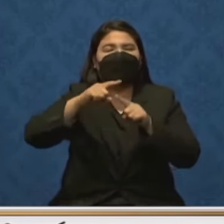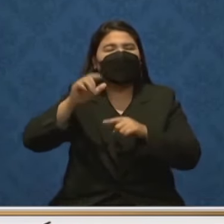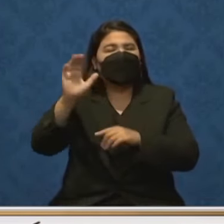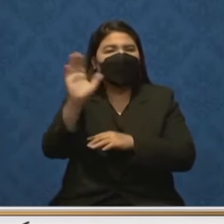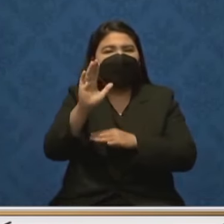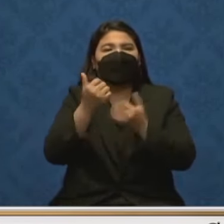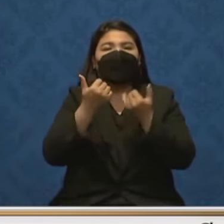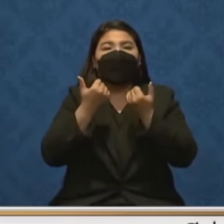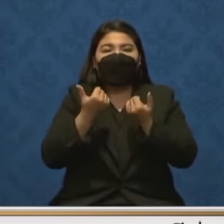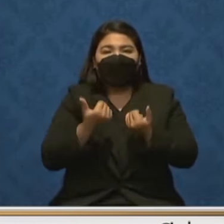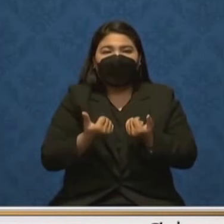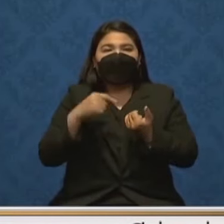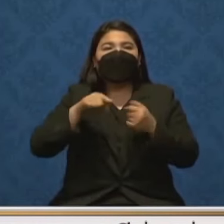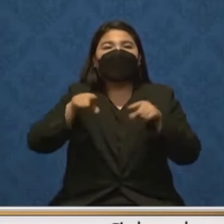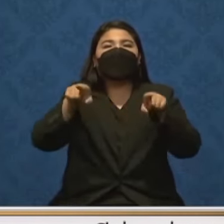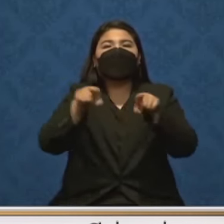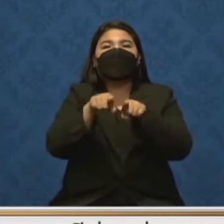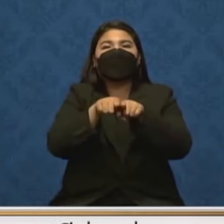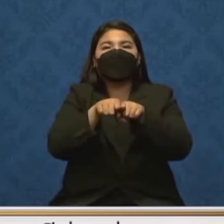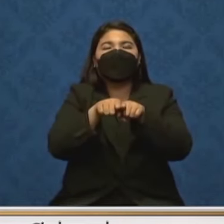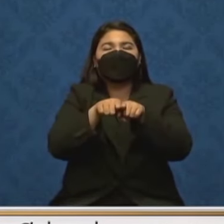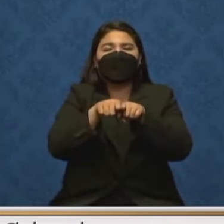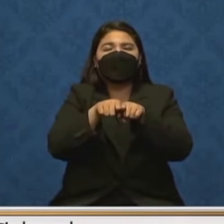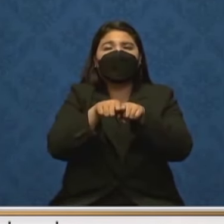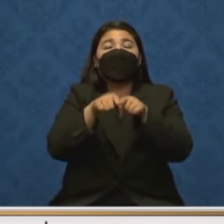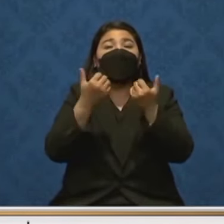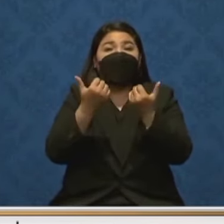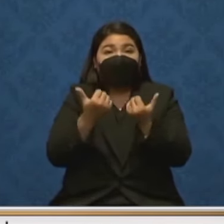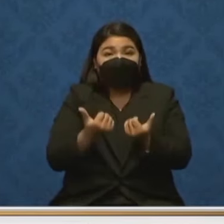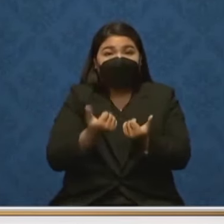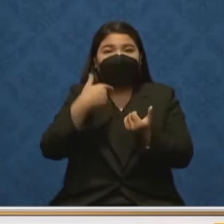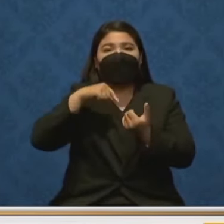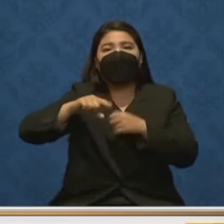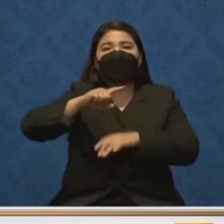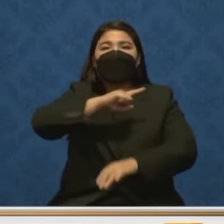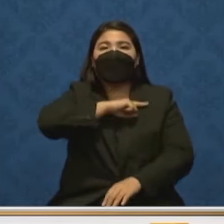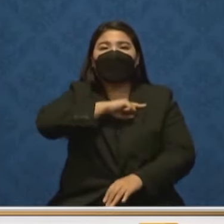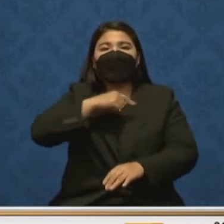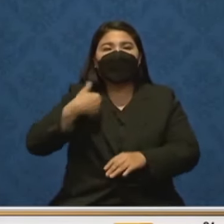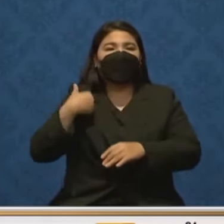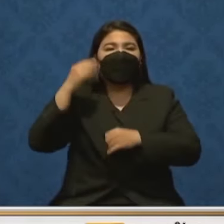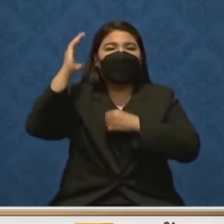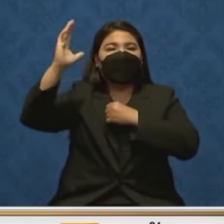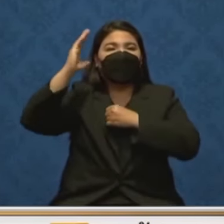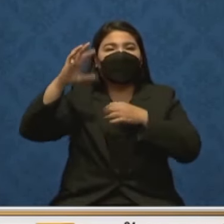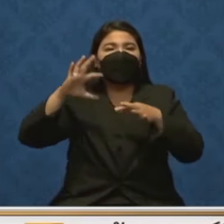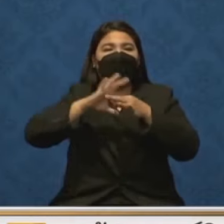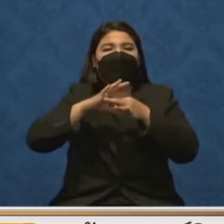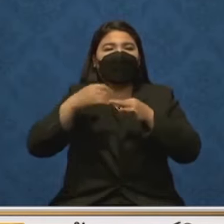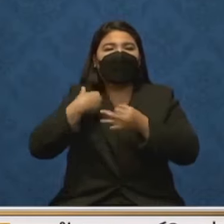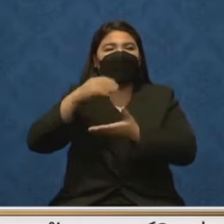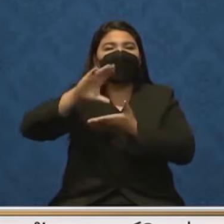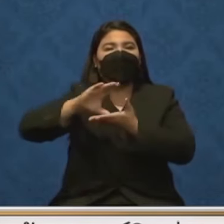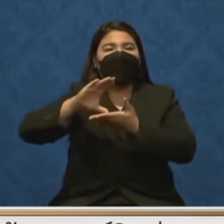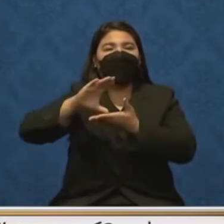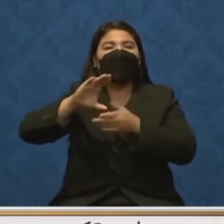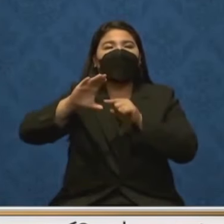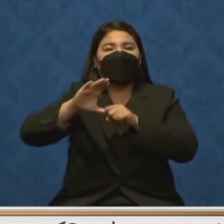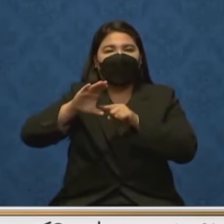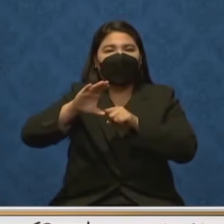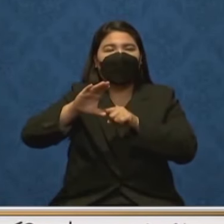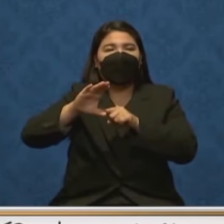คือเวลาที่ใกล้ฟ้าสางวันนี้ดิฉันได้รับมอบภารกิจให้มาอภิปรายงบประมาณแห่งความหวังคืองบประมาณที่